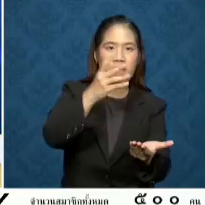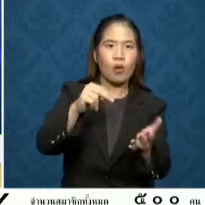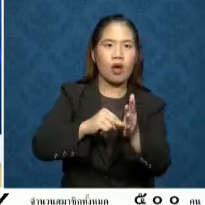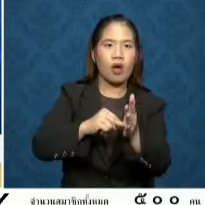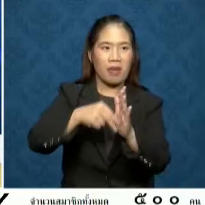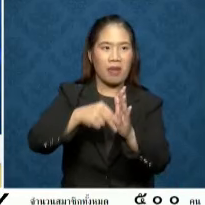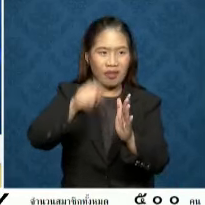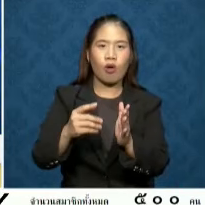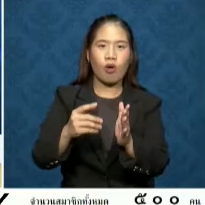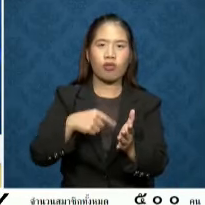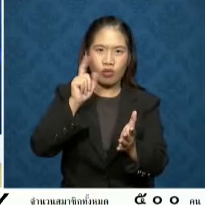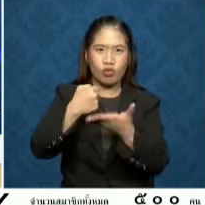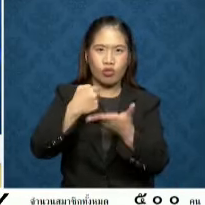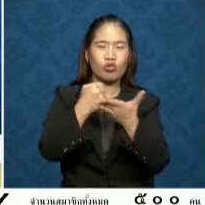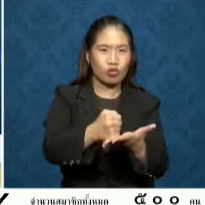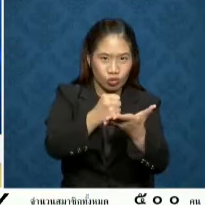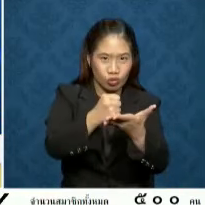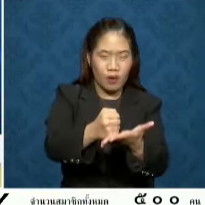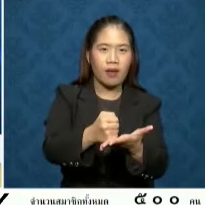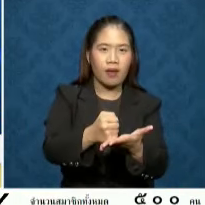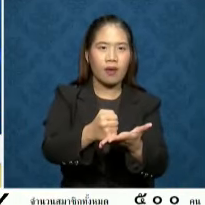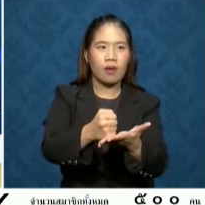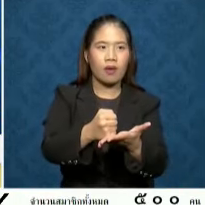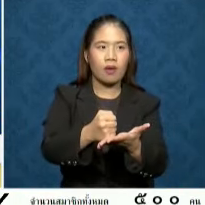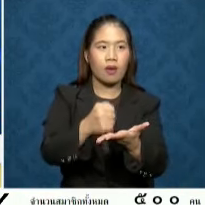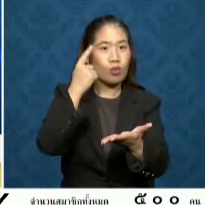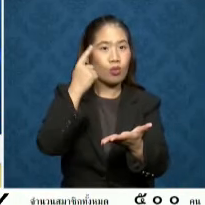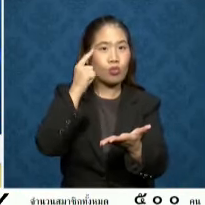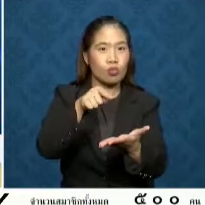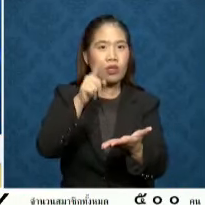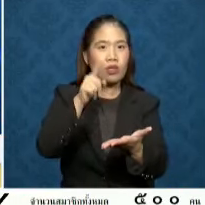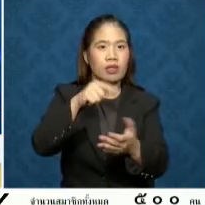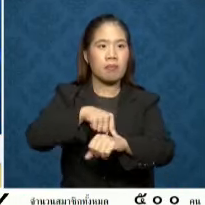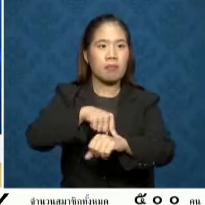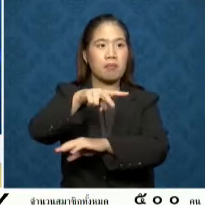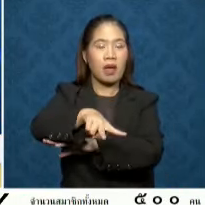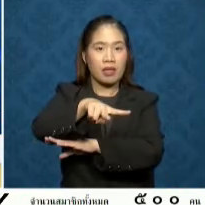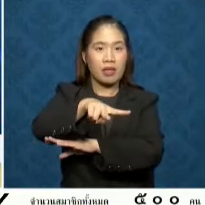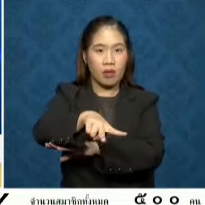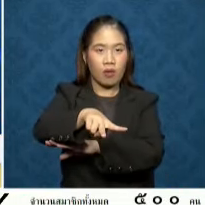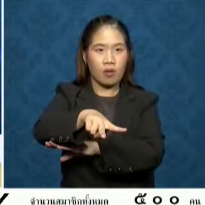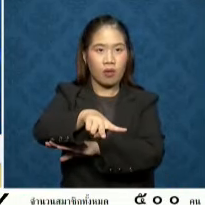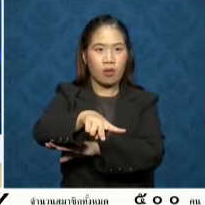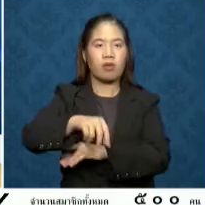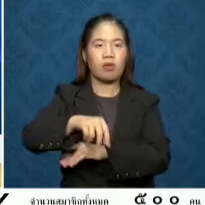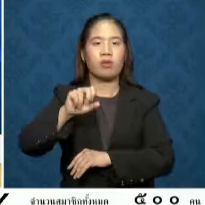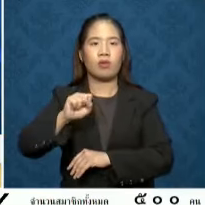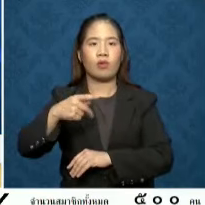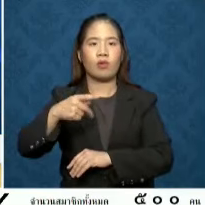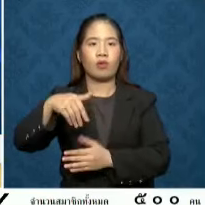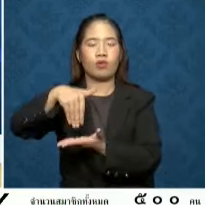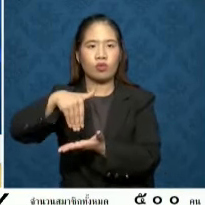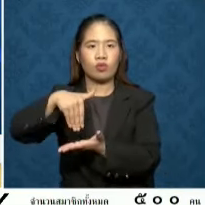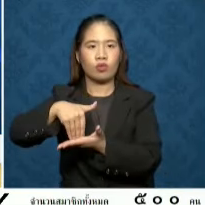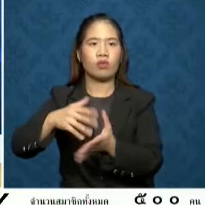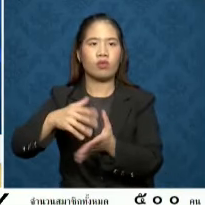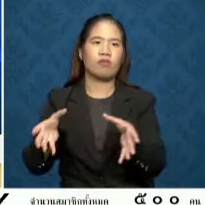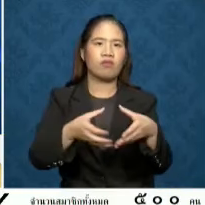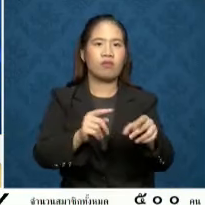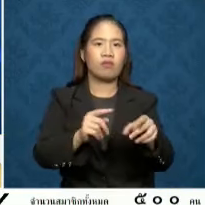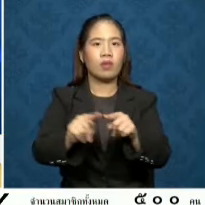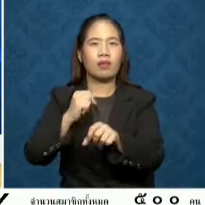ได้แล้วต้องมีความช่วยเหลือเข้าไปแล้วนี่รู้ว่าเอียงตั้งแต่บ่าย2สปกทรกองเรือภาค1ทําอะไรอ